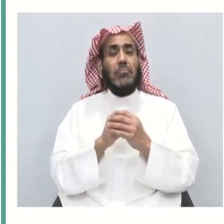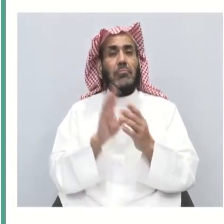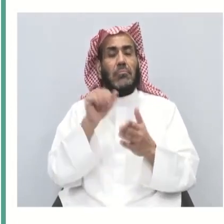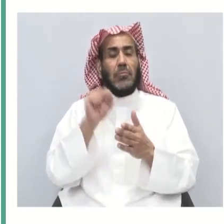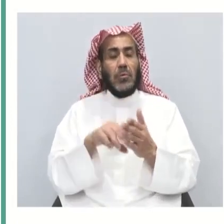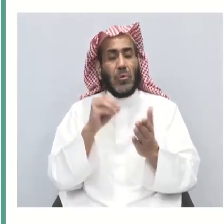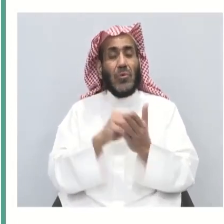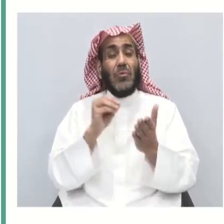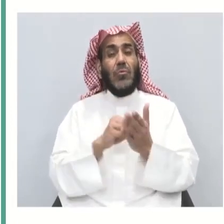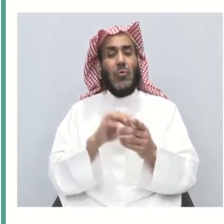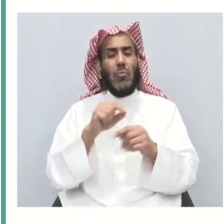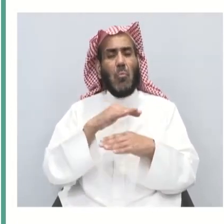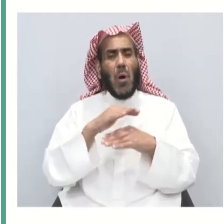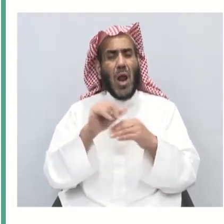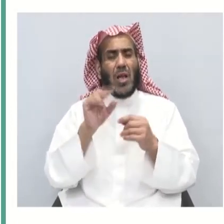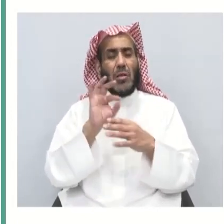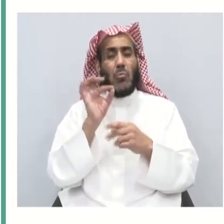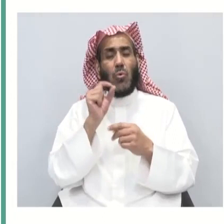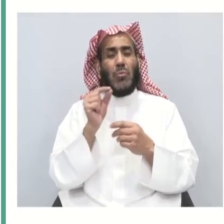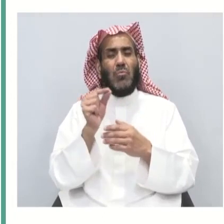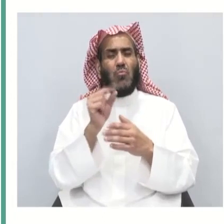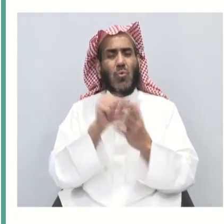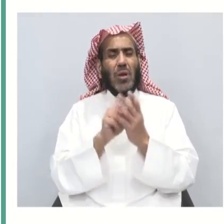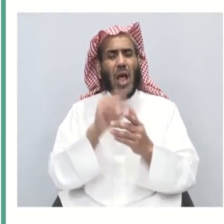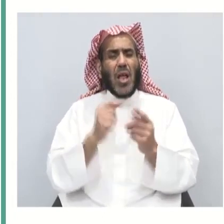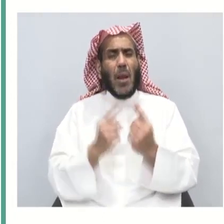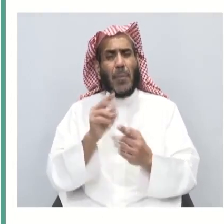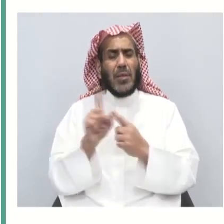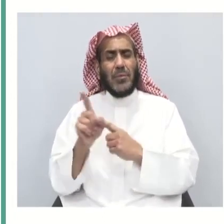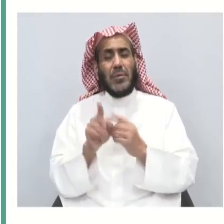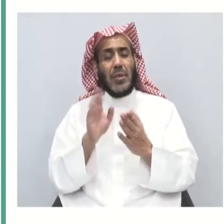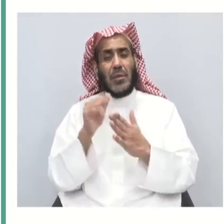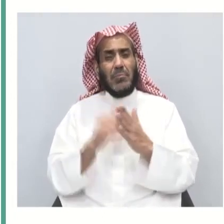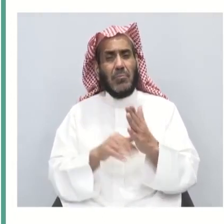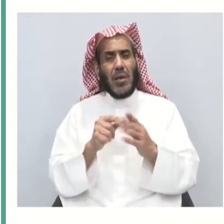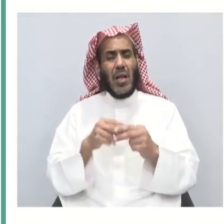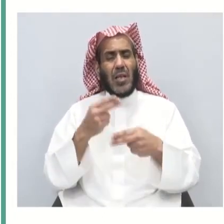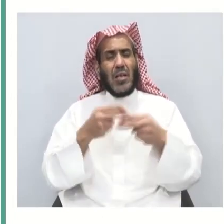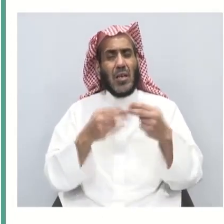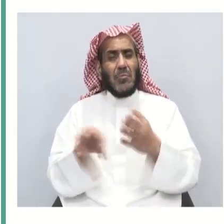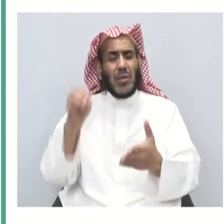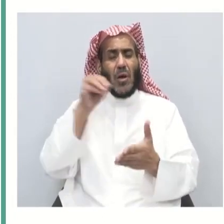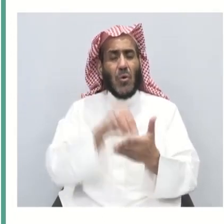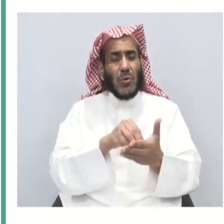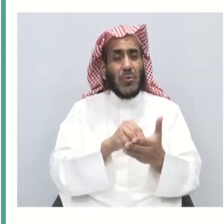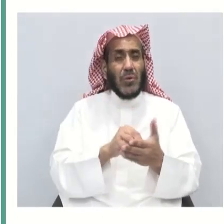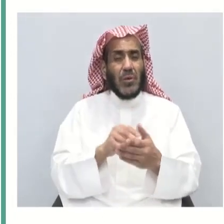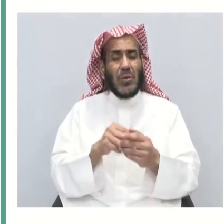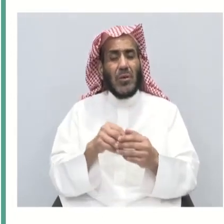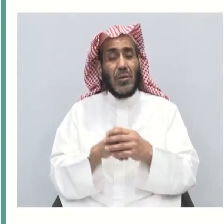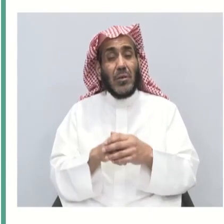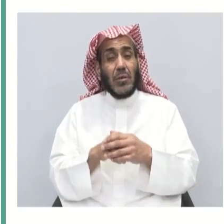نعم تكون فيها معرات البذور. أي النباتات التالية لها تراكيب تنقل أو تنقل عن